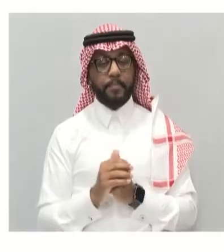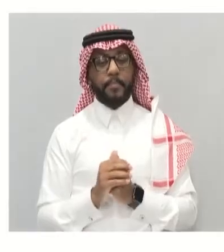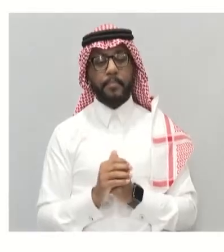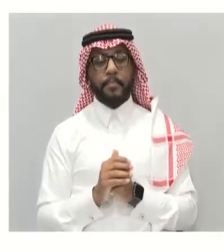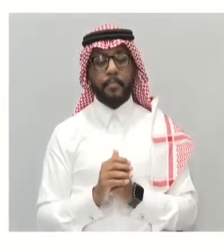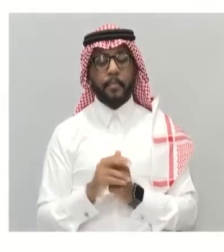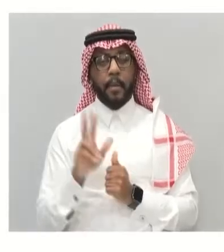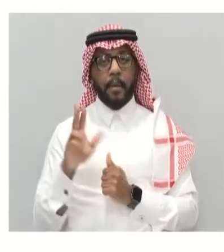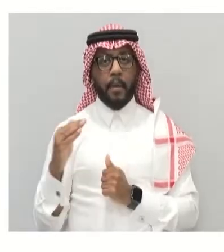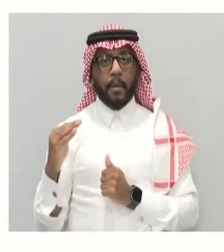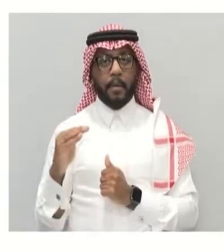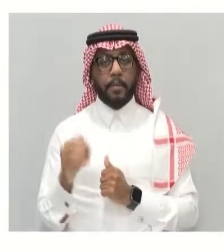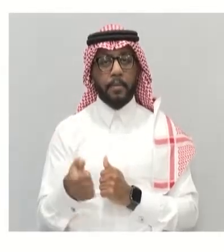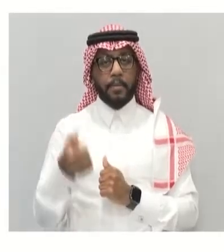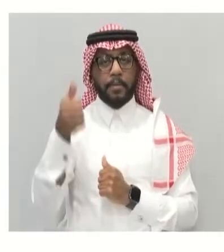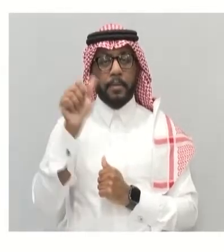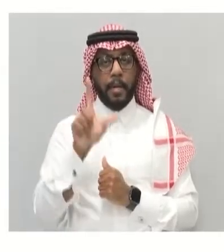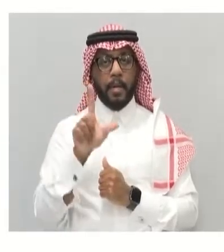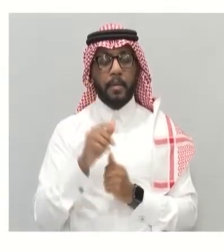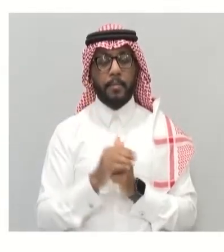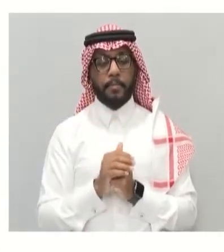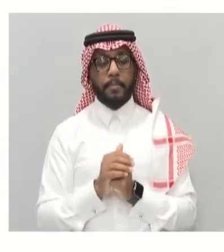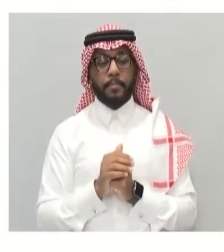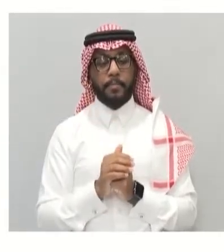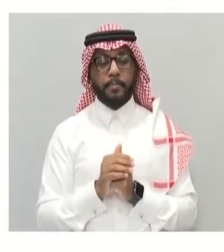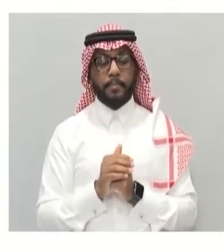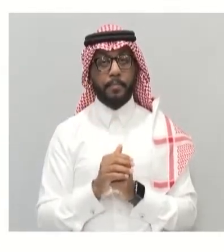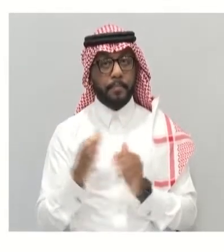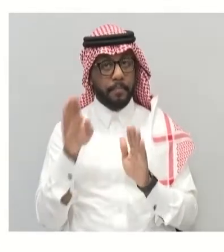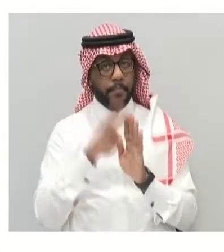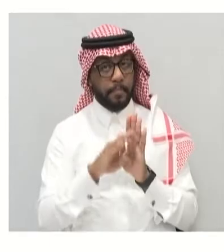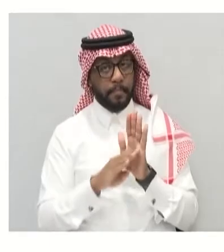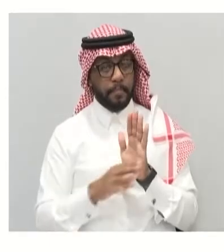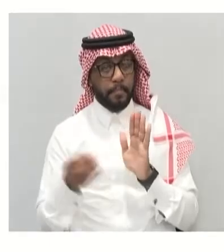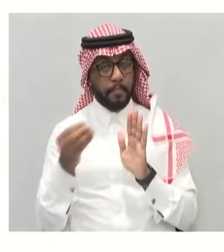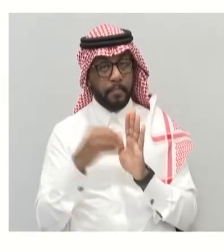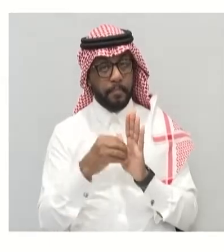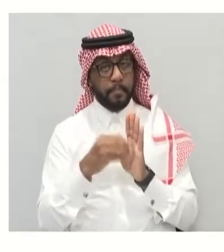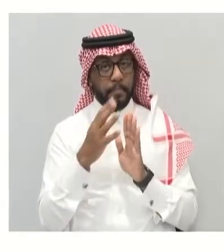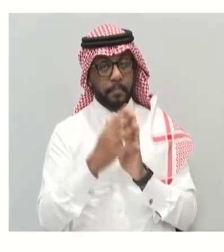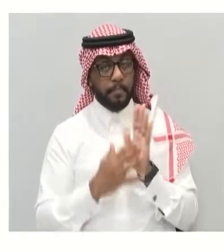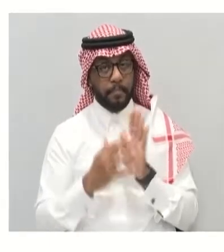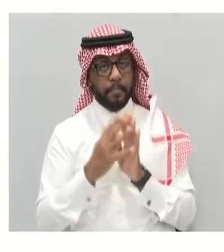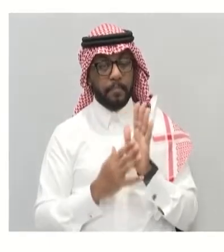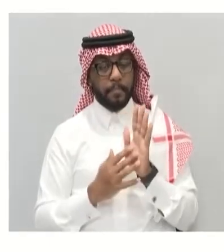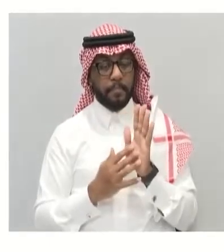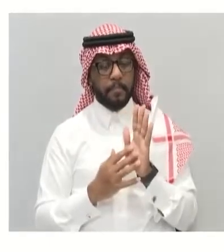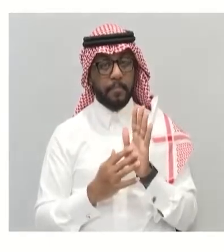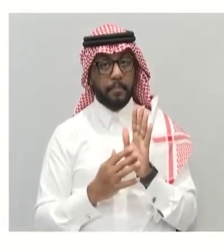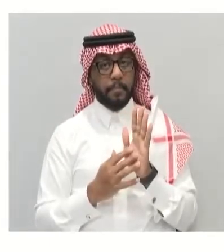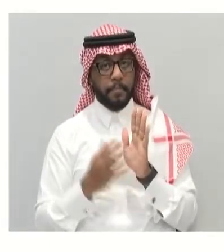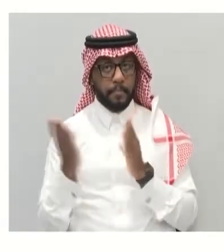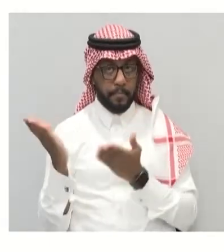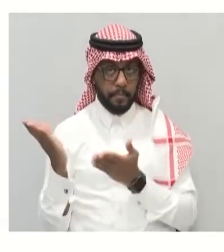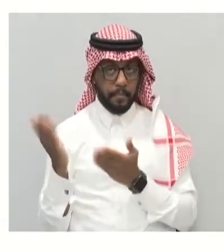درس الحال ما هو هذا الدرس ما الذي سنتعرف عليه ما هي العناصر التي سنتناولها